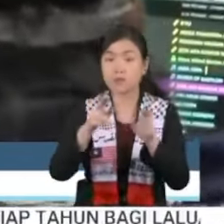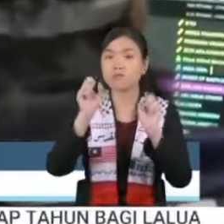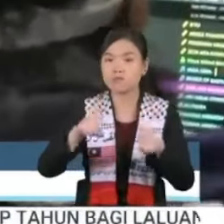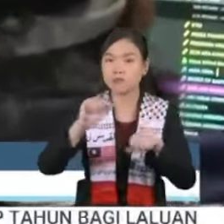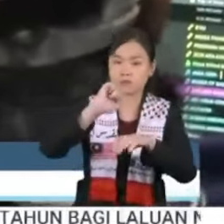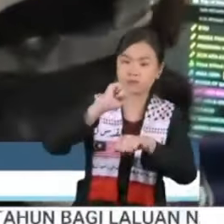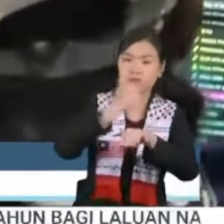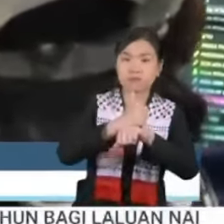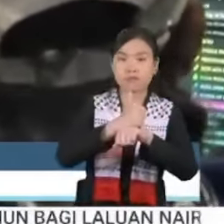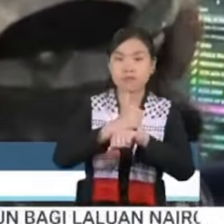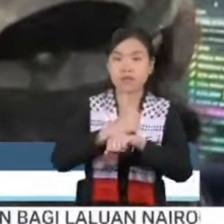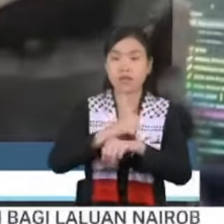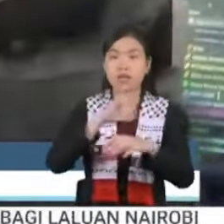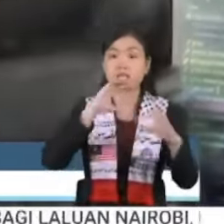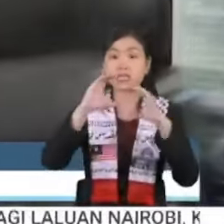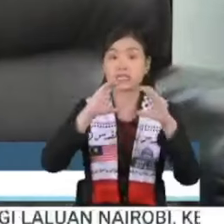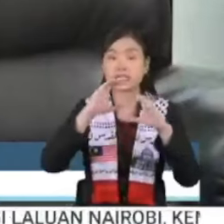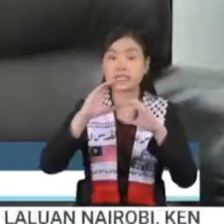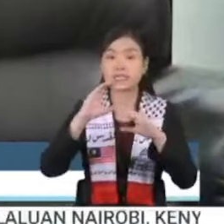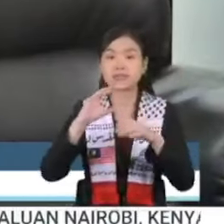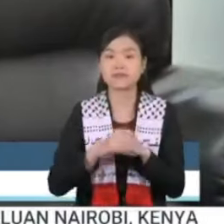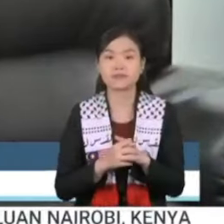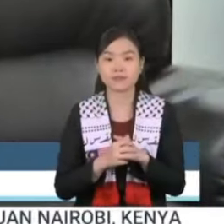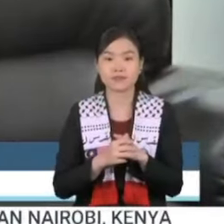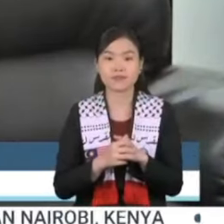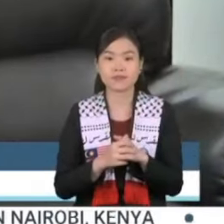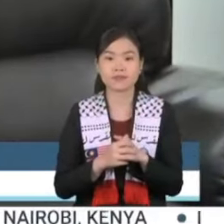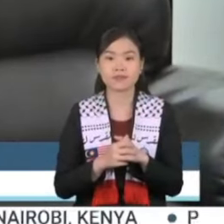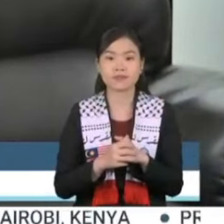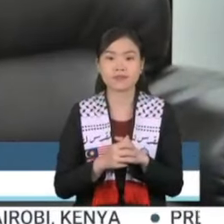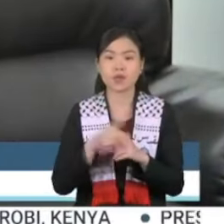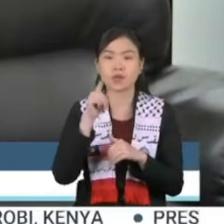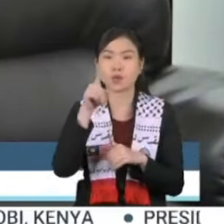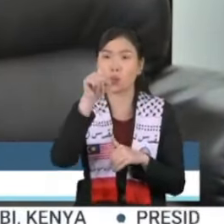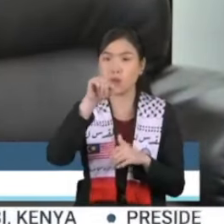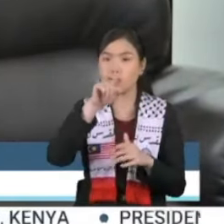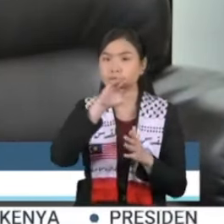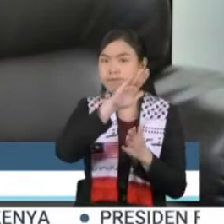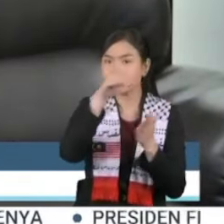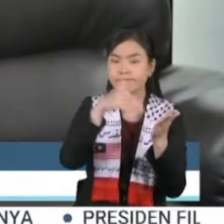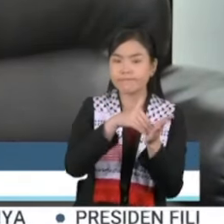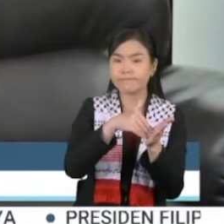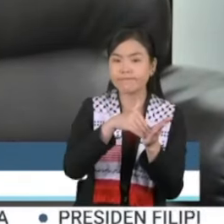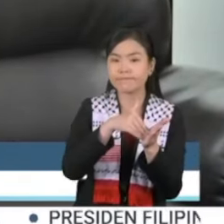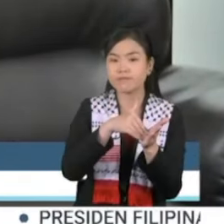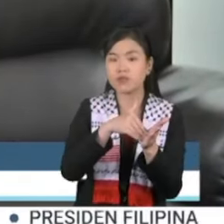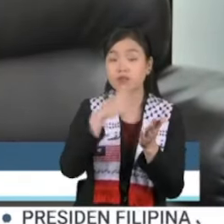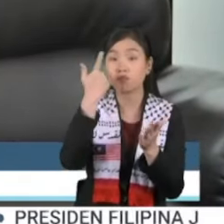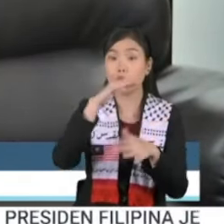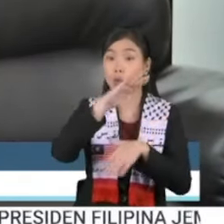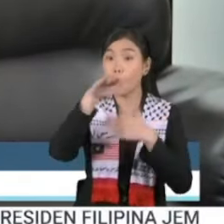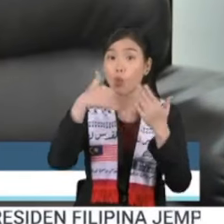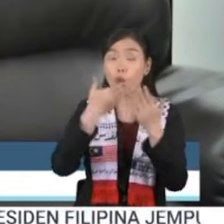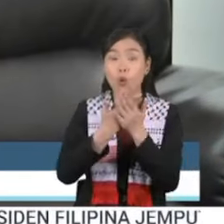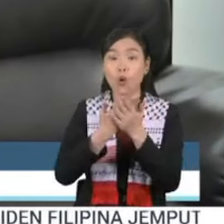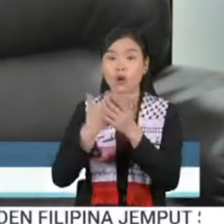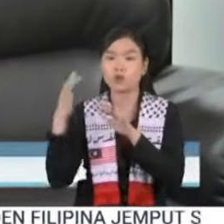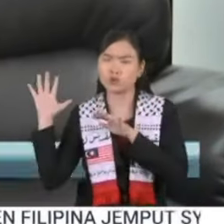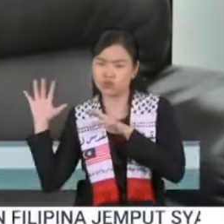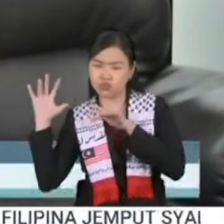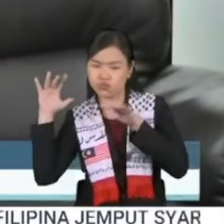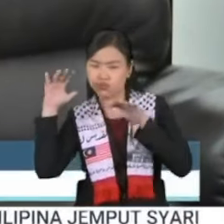mewujudkan saluran komunikasi berterusan. Ini adalah salah satu tempat dan juga ruang untuk semua para tamu dan